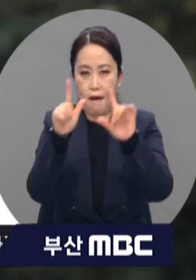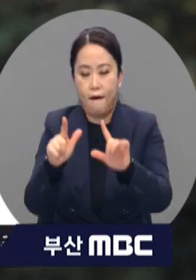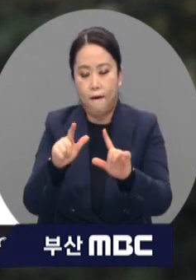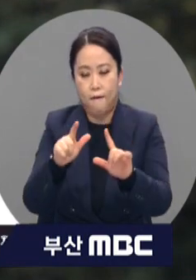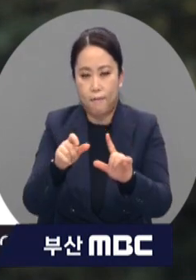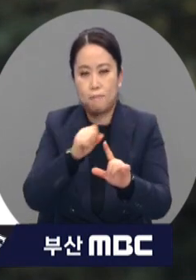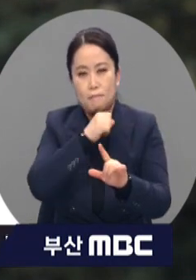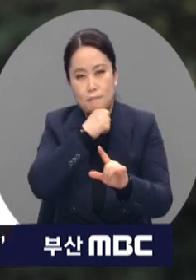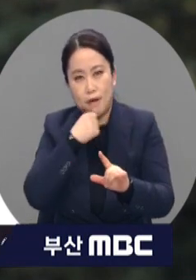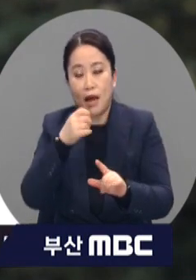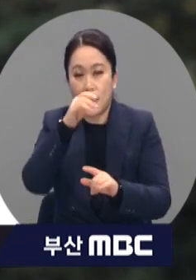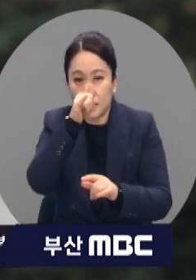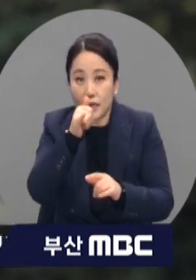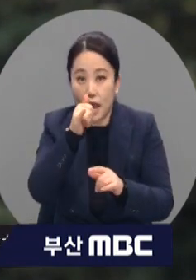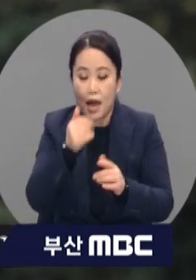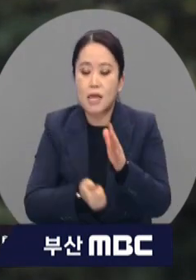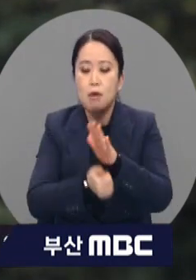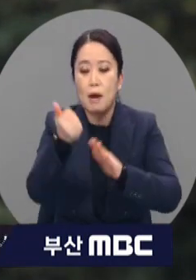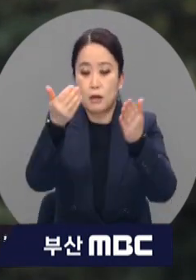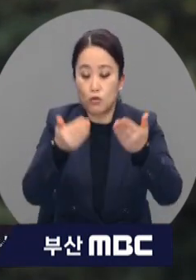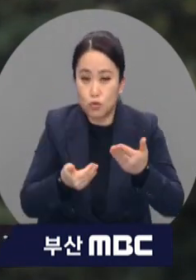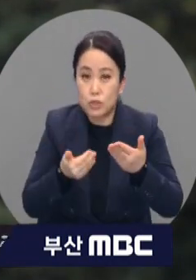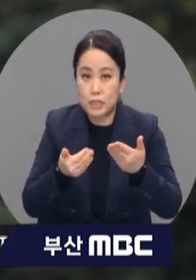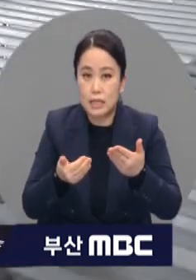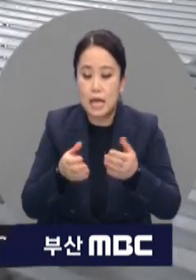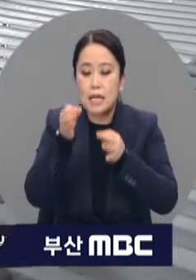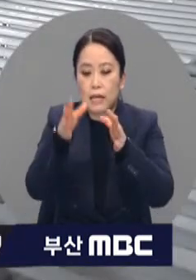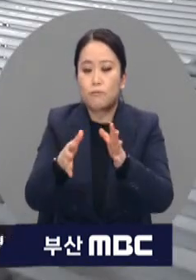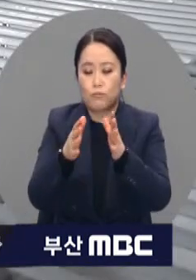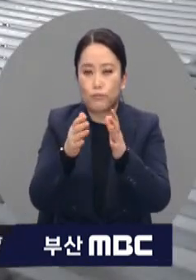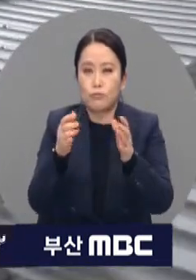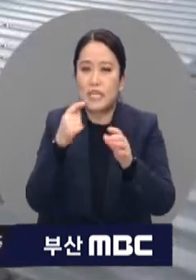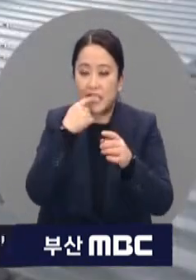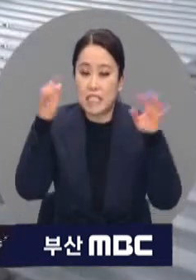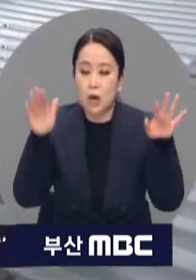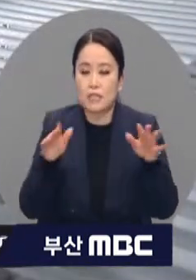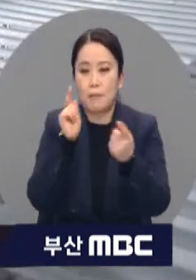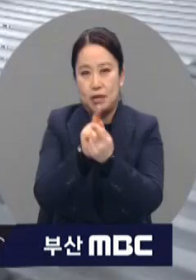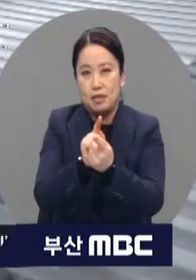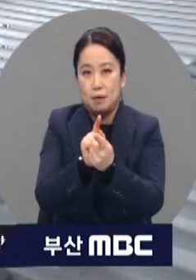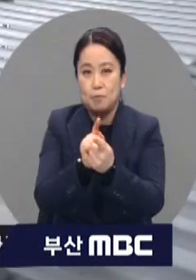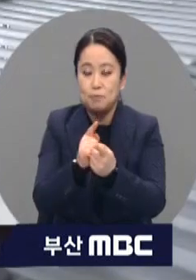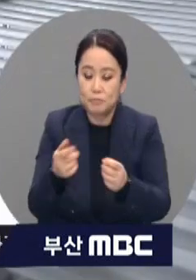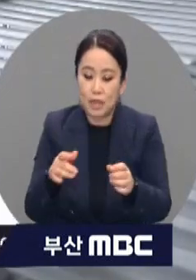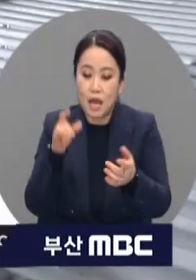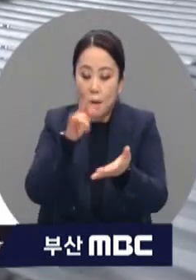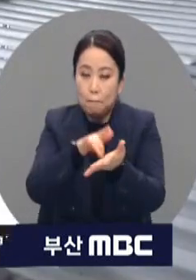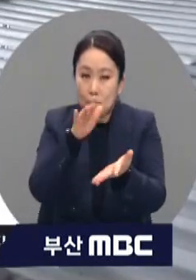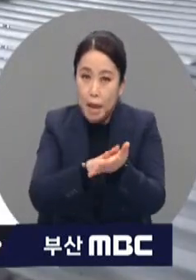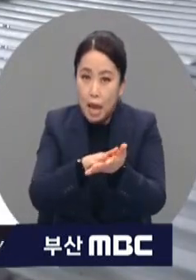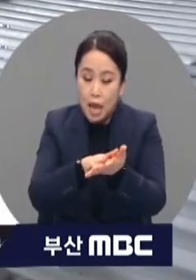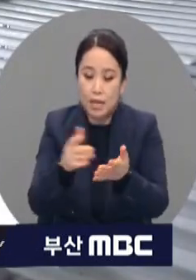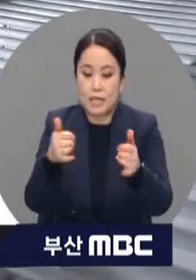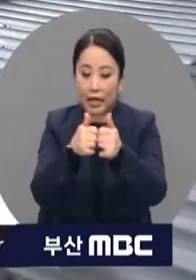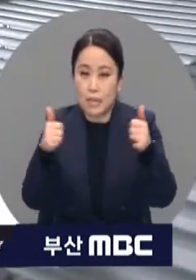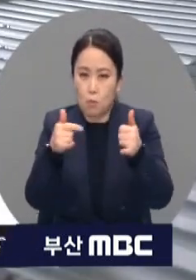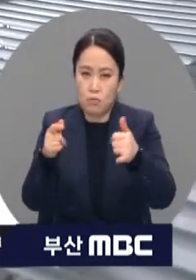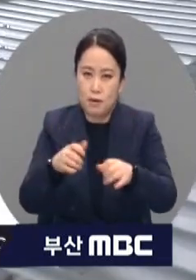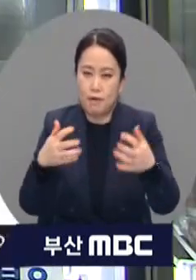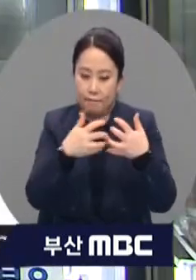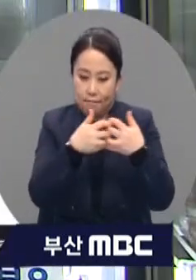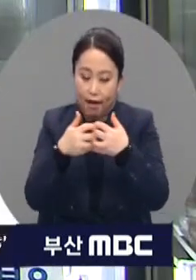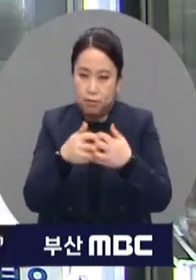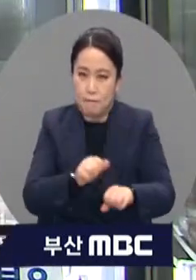우리 이웃의 기부천사를 만나봤습니다. 텅 빈 냉장고가 가득 채워집니다. 최민경